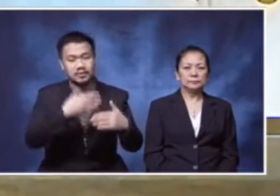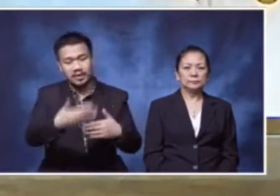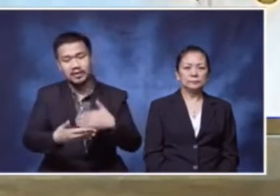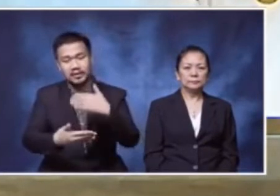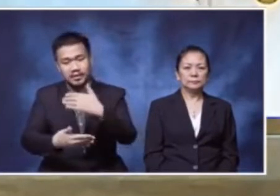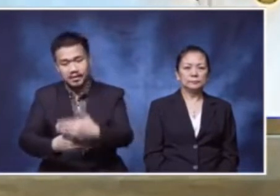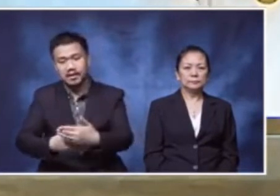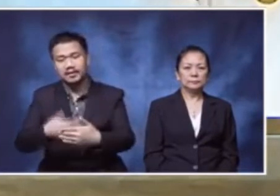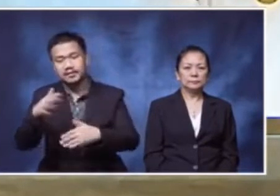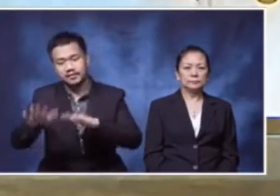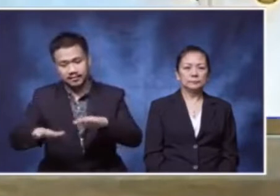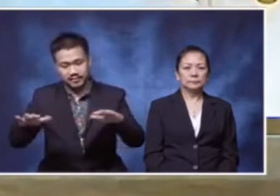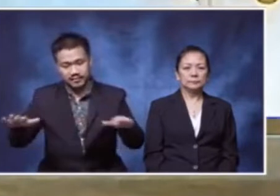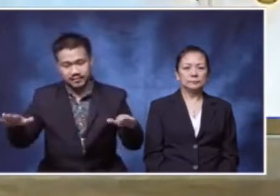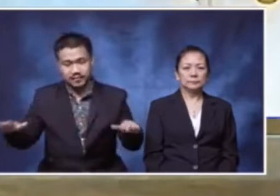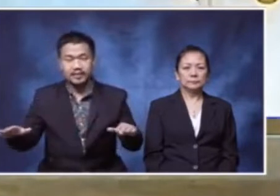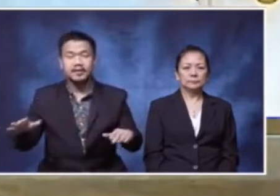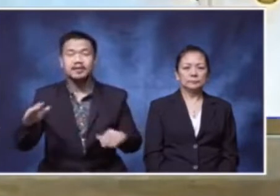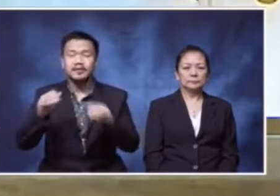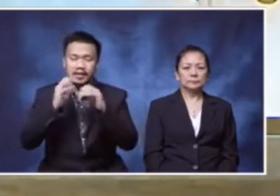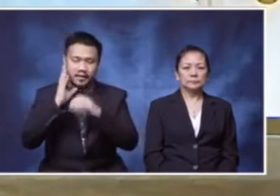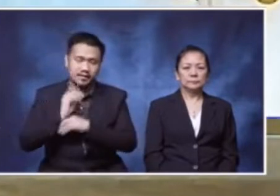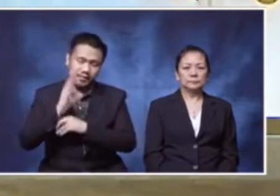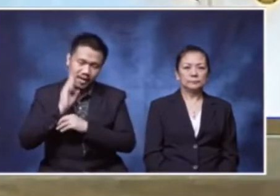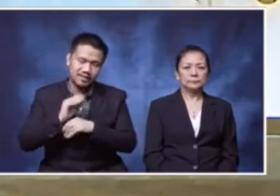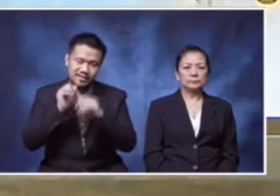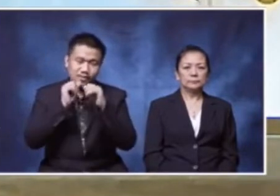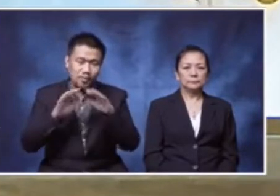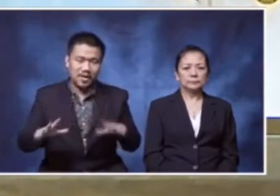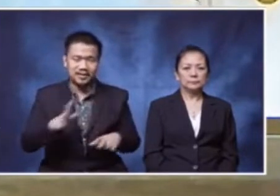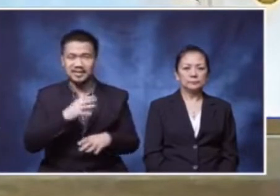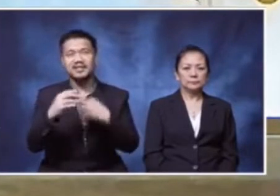mga karanasan ng pagpapala at